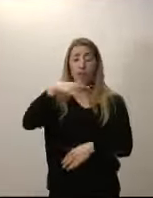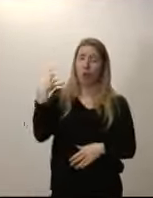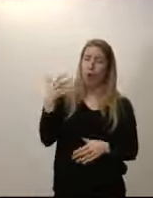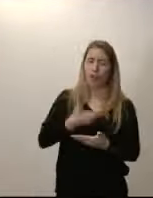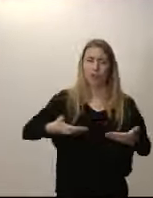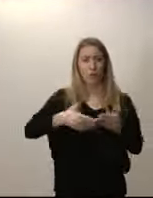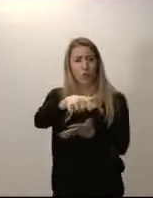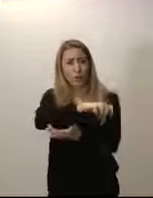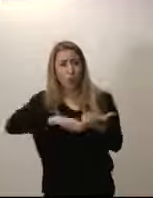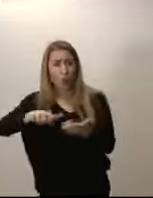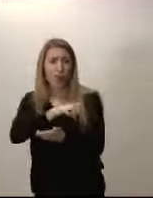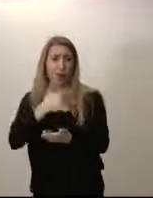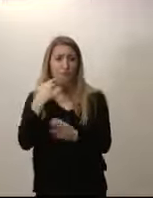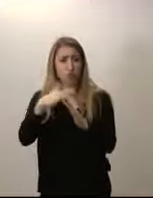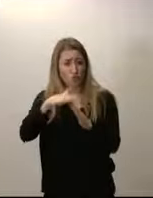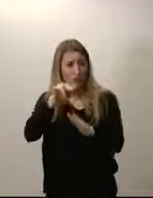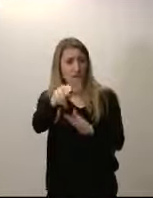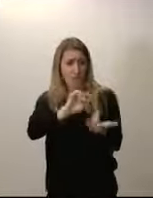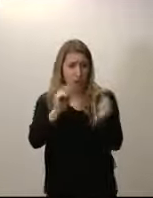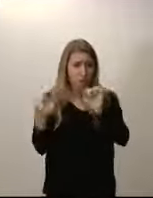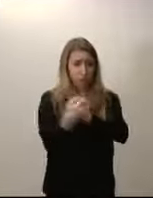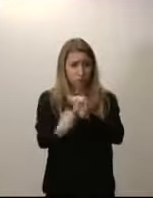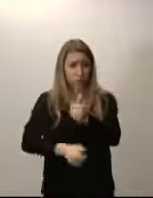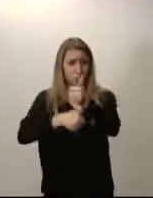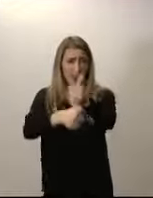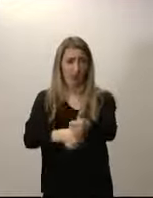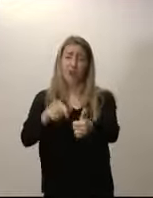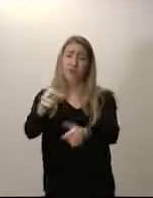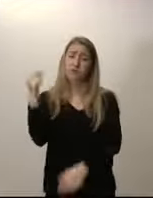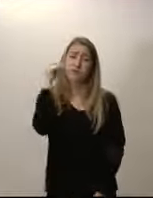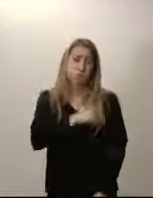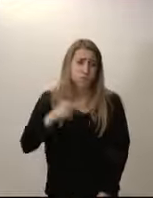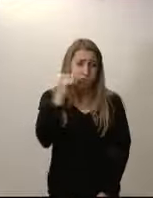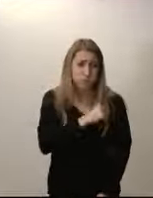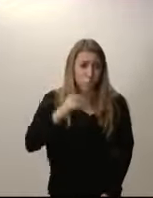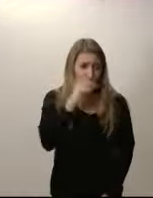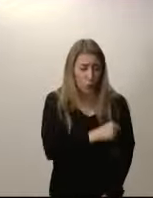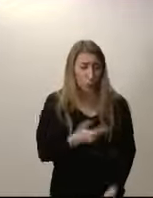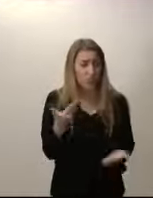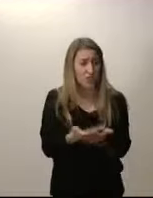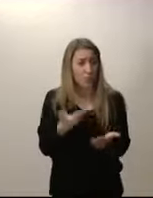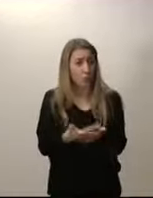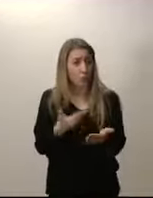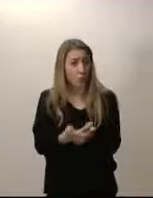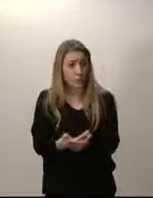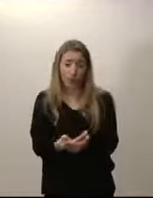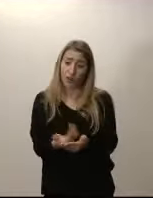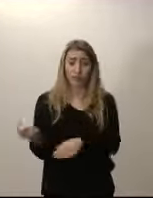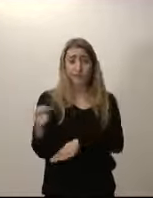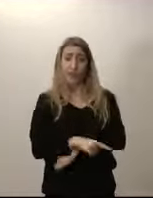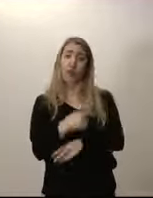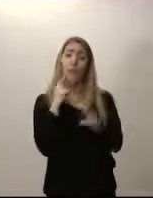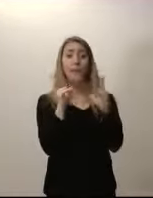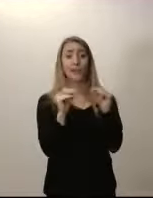risque la tutelle. Ah bon? Mais en vertu de quoi? Vous avez raconté des mensonges aux Thionvillois et aujourd'hui, non seulement vous venez expliquer la situation de